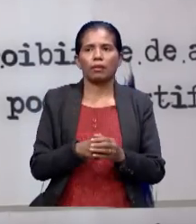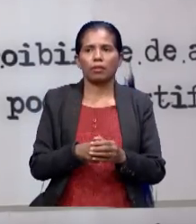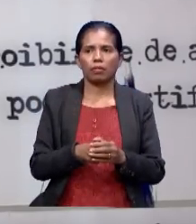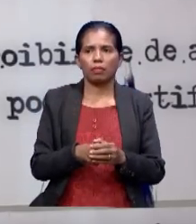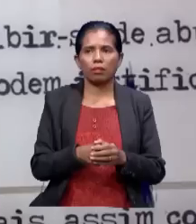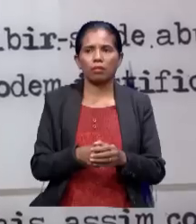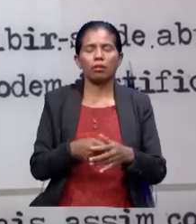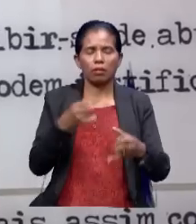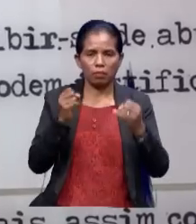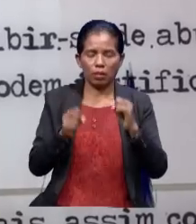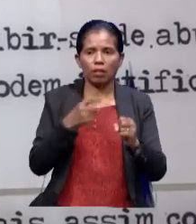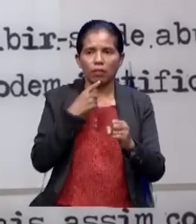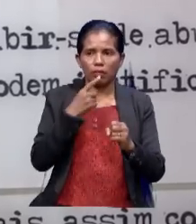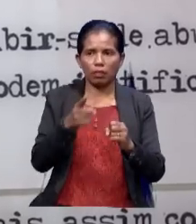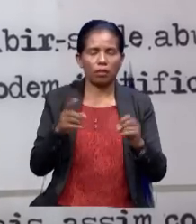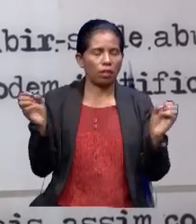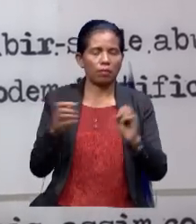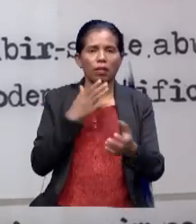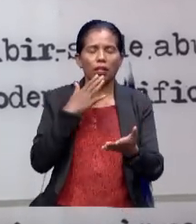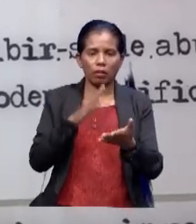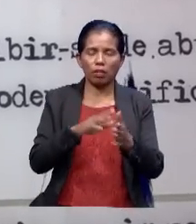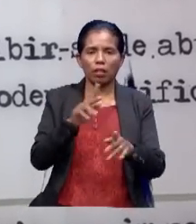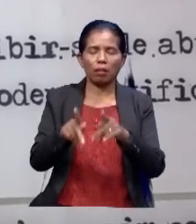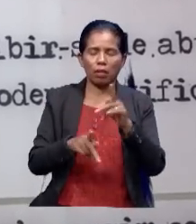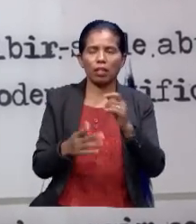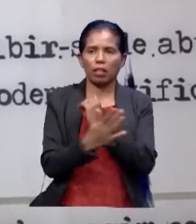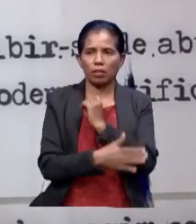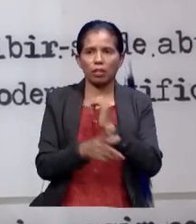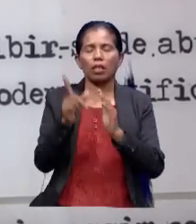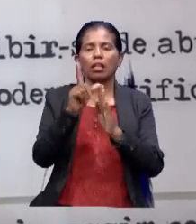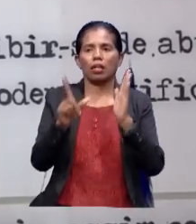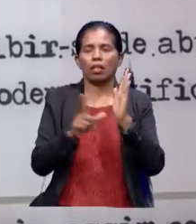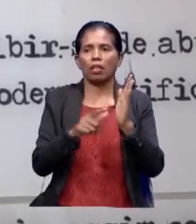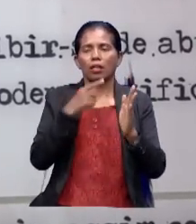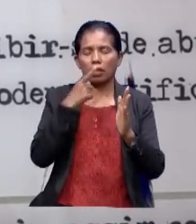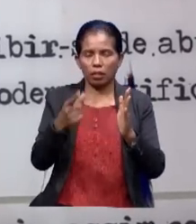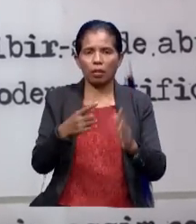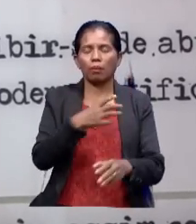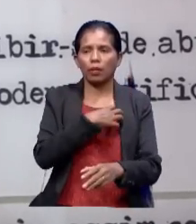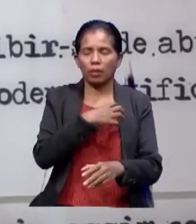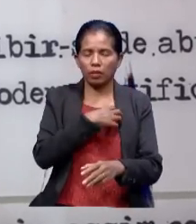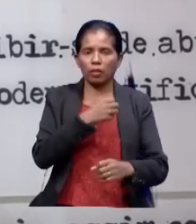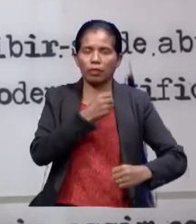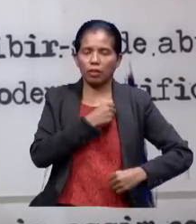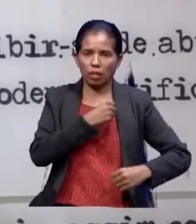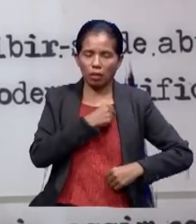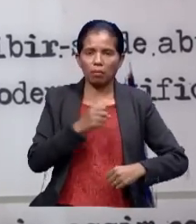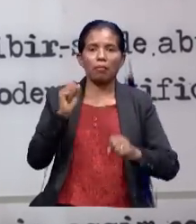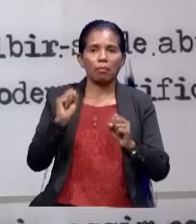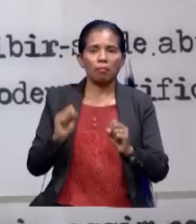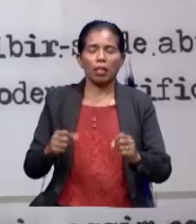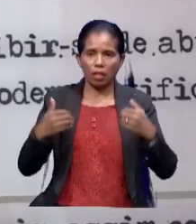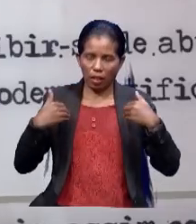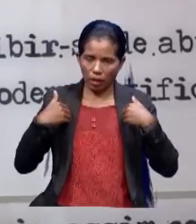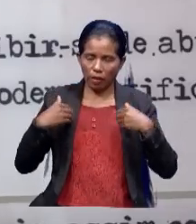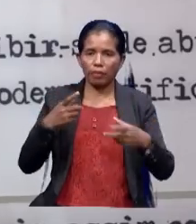liu kilat ne nunca lu dia kemeh rai ne so li hate te yang kata ke ne insom pentelo e fidetel dit mo bele kar kilat kor sidana